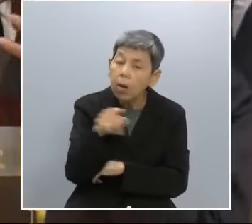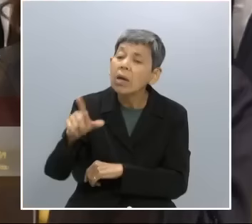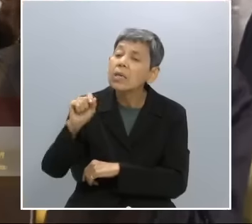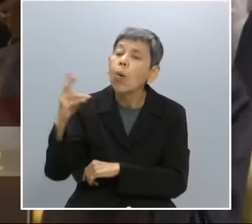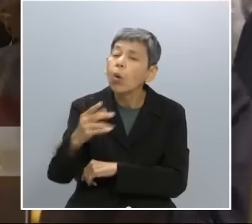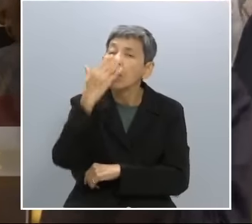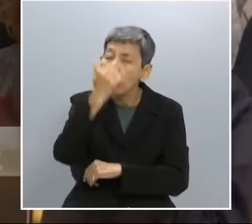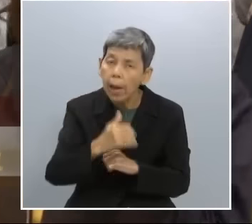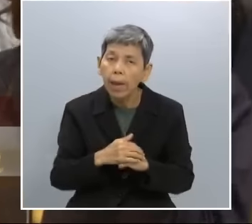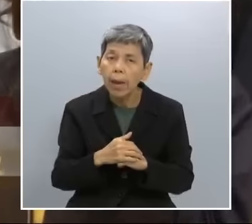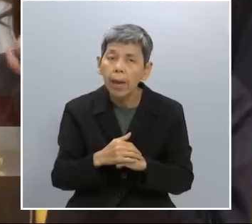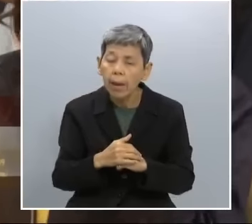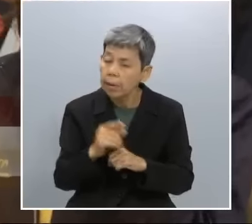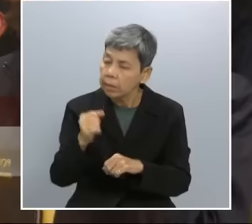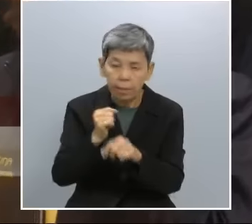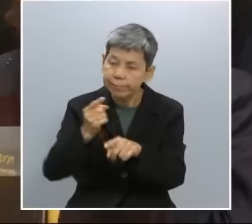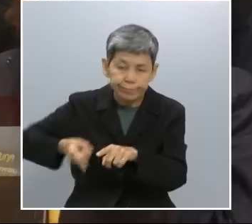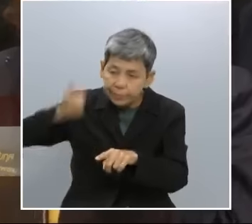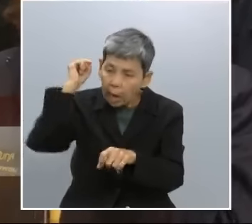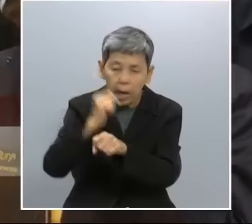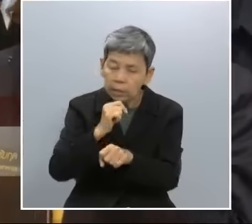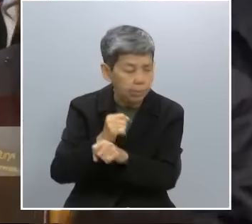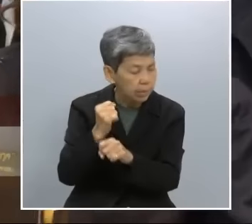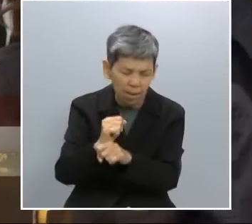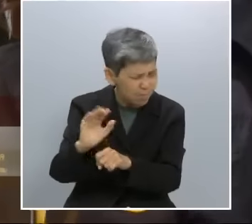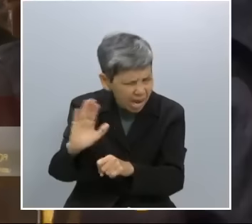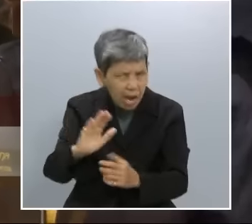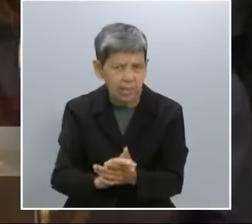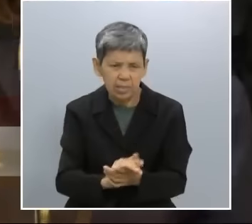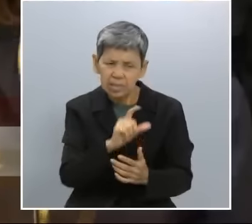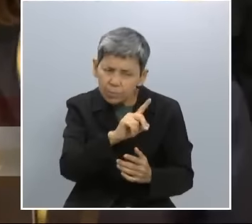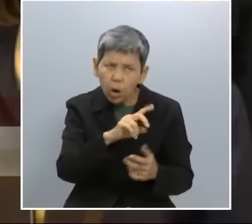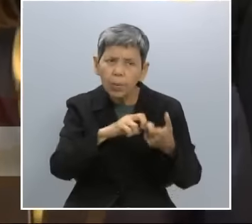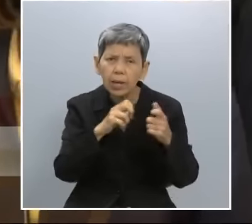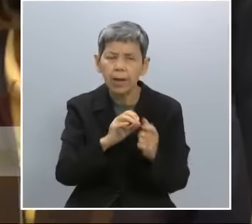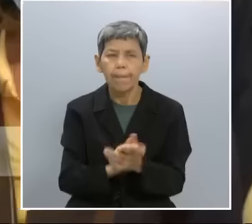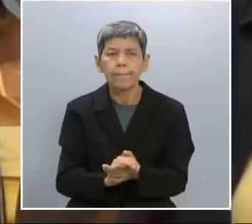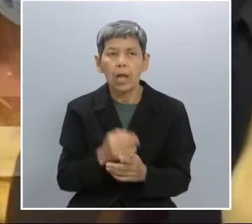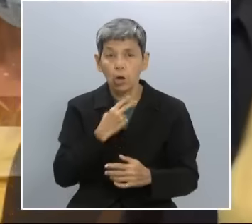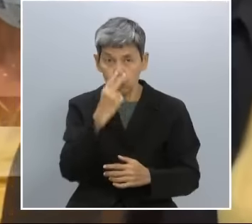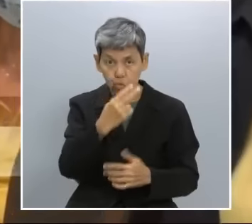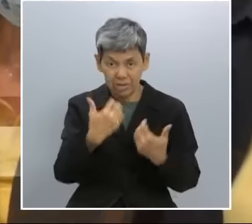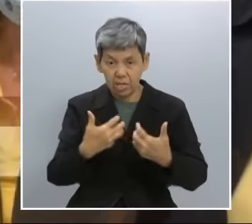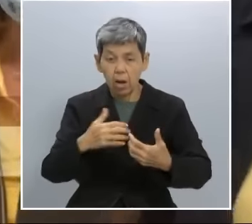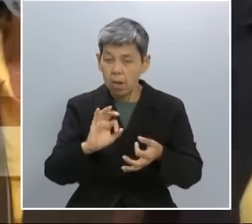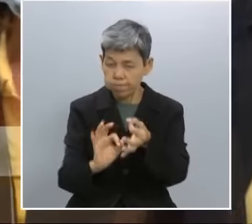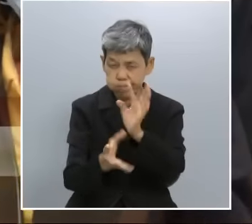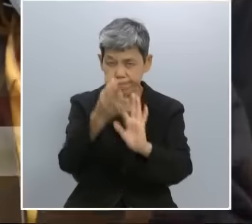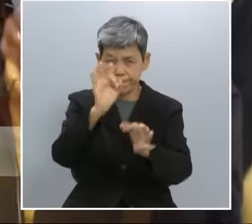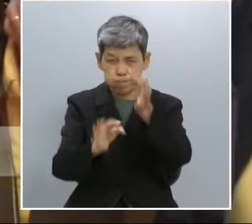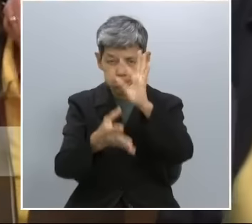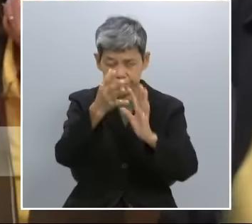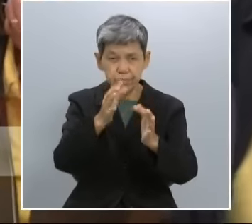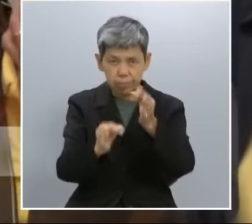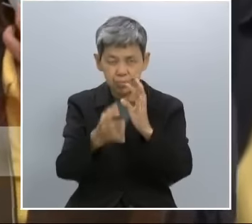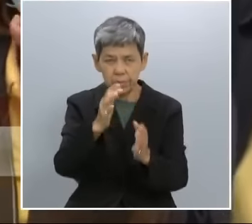มมา26ช้าเกินไปมันไม่ถูก เรื่องของโรงงานอุตสาหกรรมนะครับที่เยอะไฟไหม้นะที่เดือดน